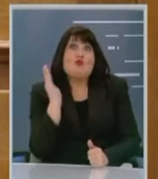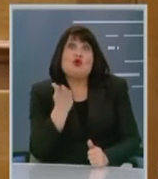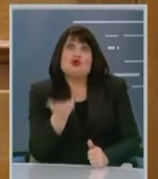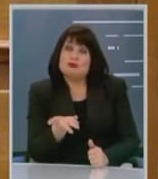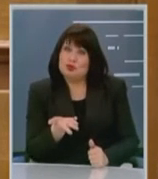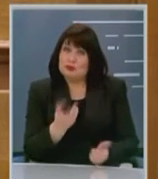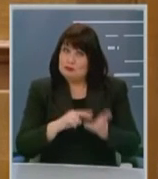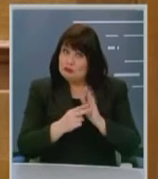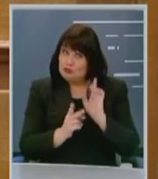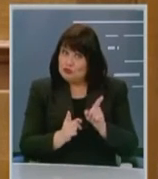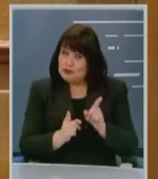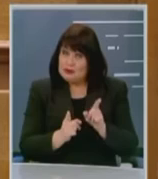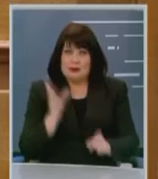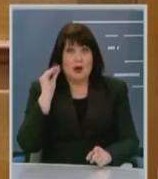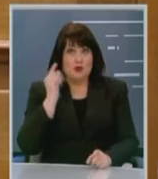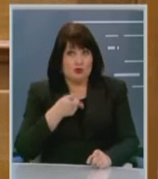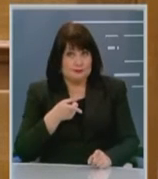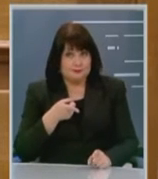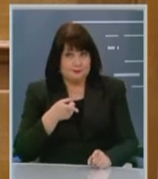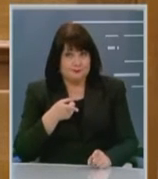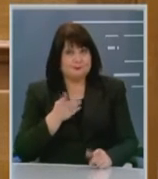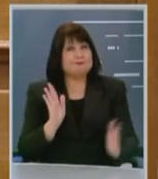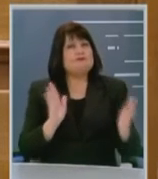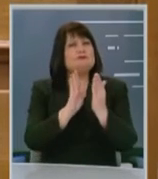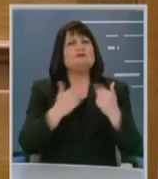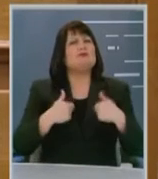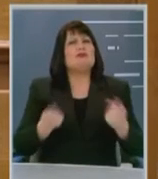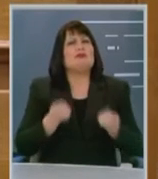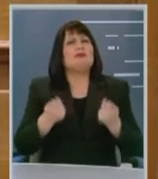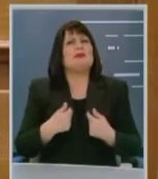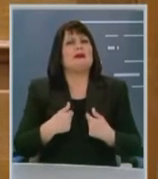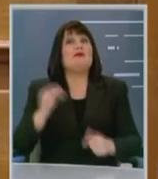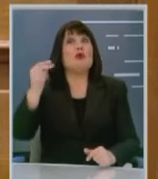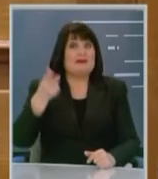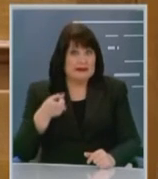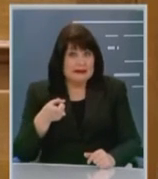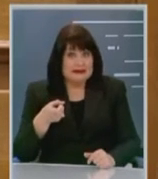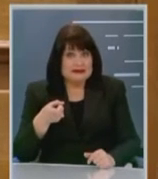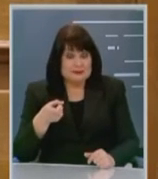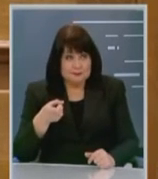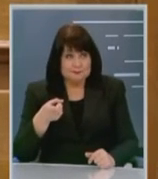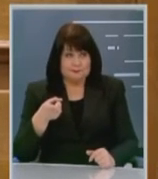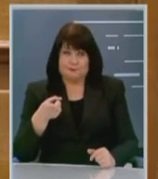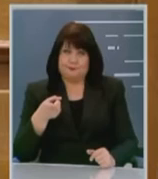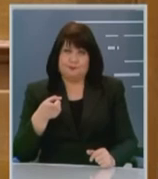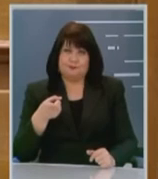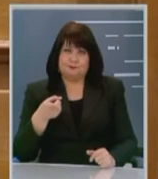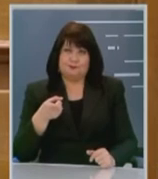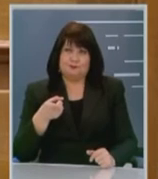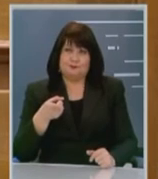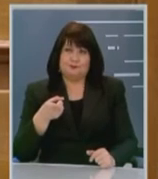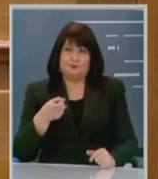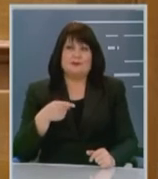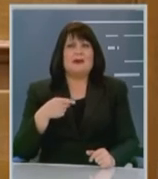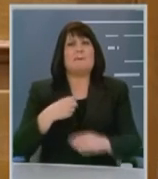Ακούστε, αγαπητοί συνάδελφοι, πώς αντιμετώπισε βουλευτής του κόμματος που κατέθεσε σήμερα το